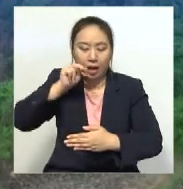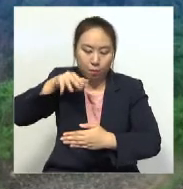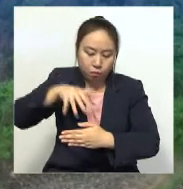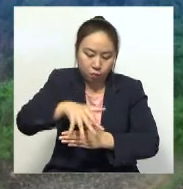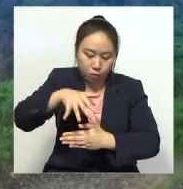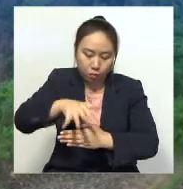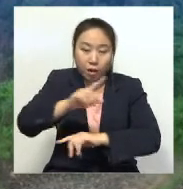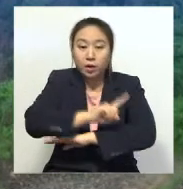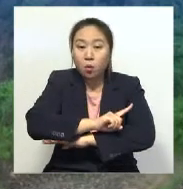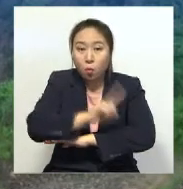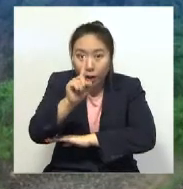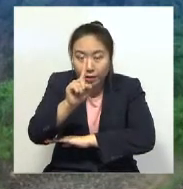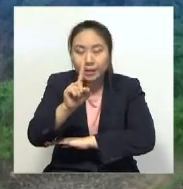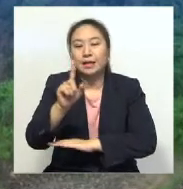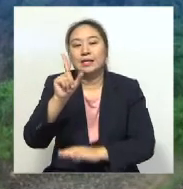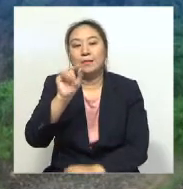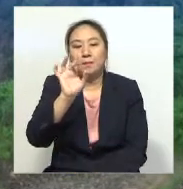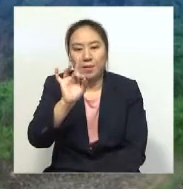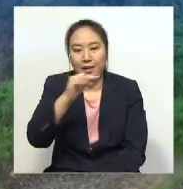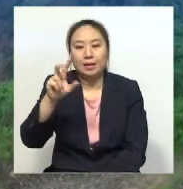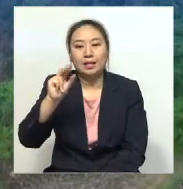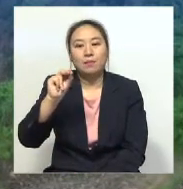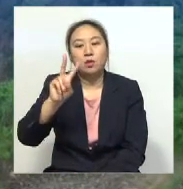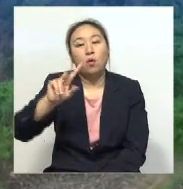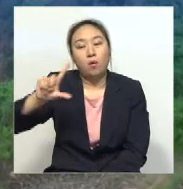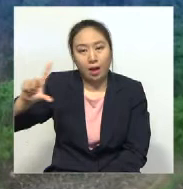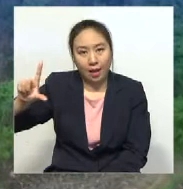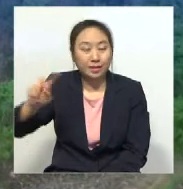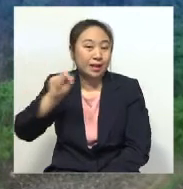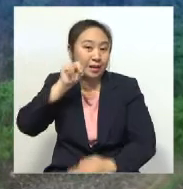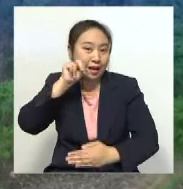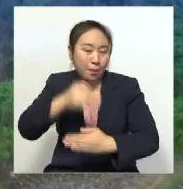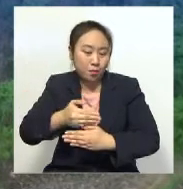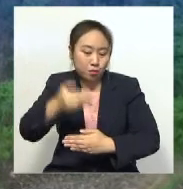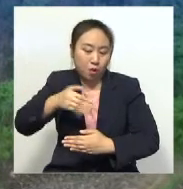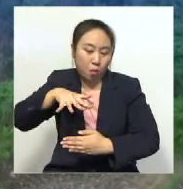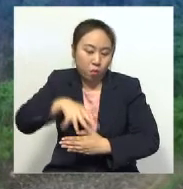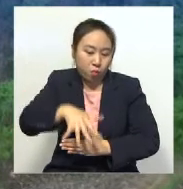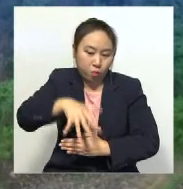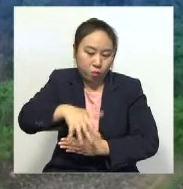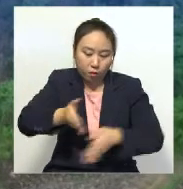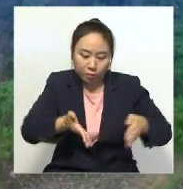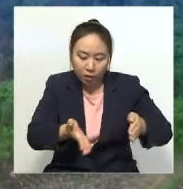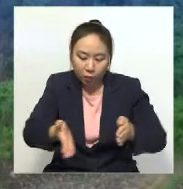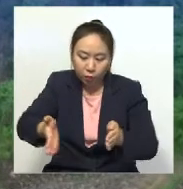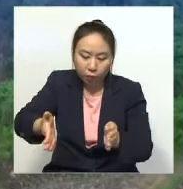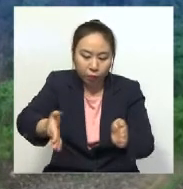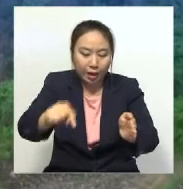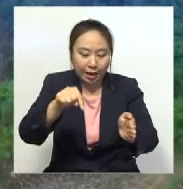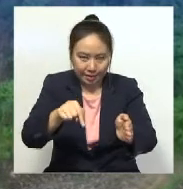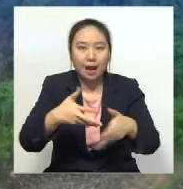วันละ 28-32 ล้านลูกบาศก์เมตรค่ะซึ่งปริมาณน้ำที่ระบายออกไปก็ยังไม่เกินความจุของลำน้ำแคว